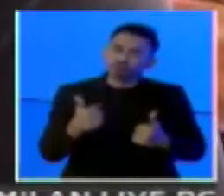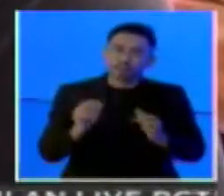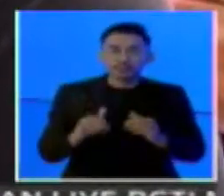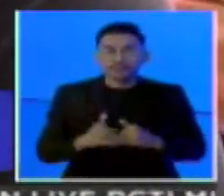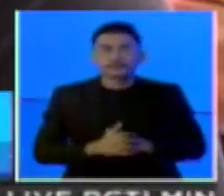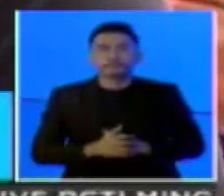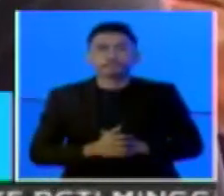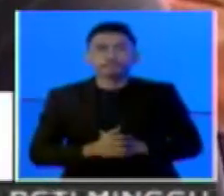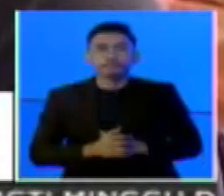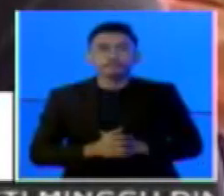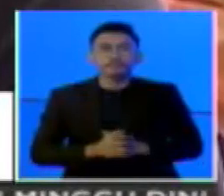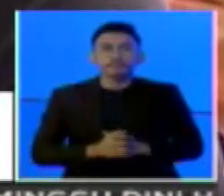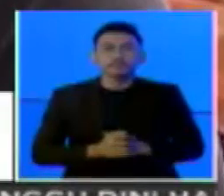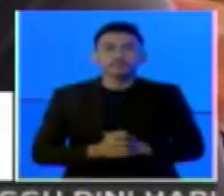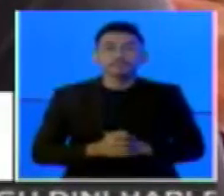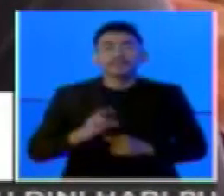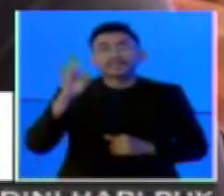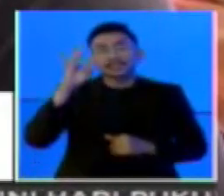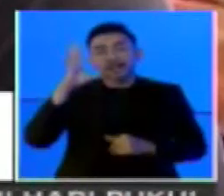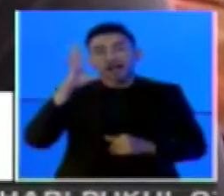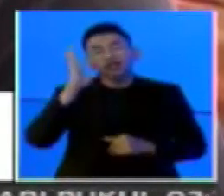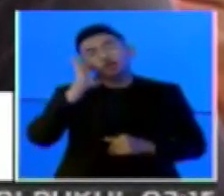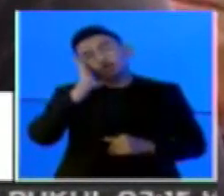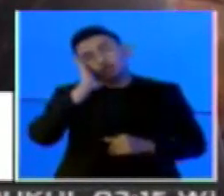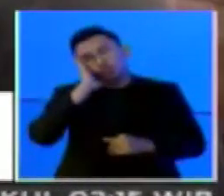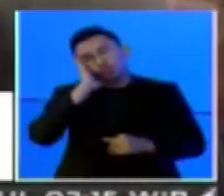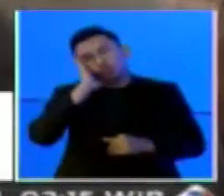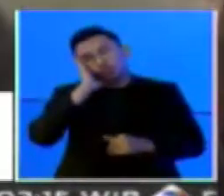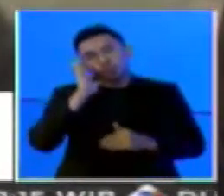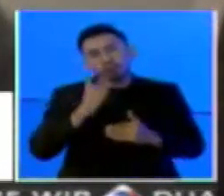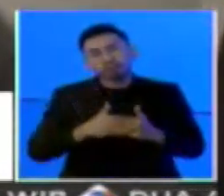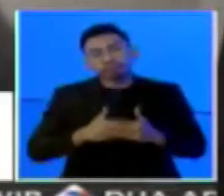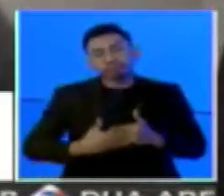Terus ya siangnya itu, akhirnya tidur siang, terus ada.